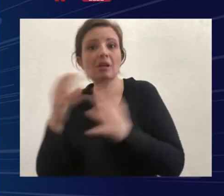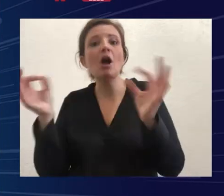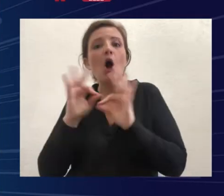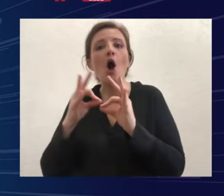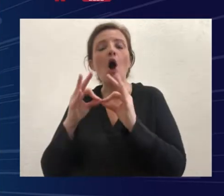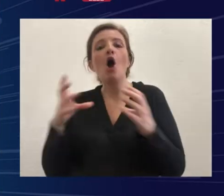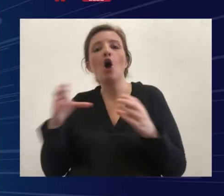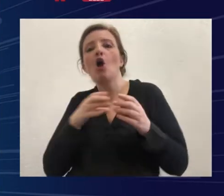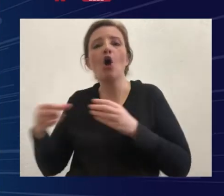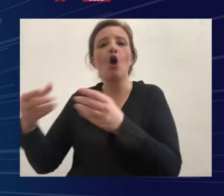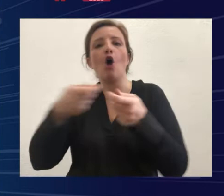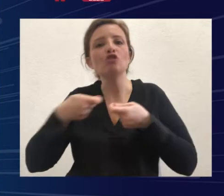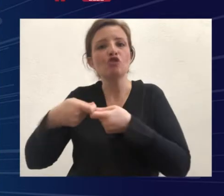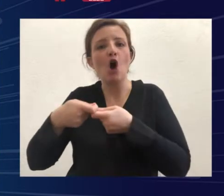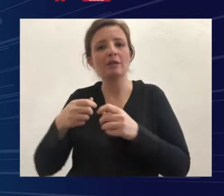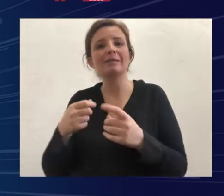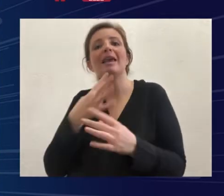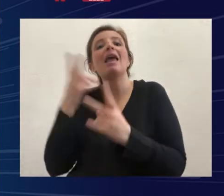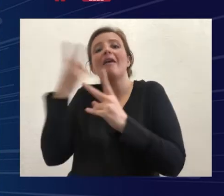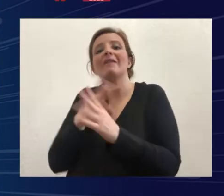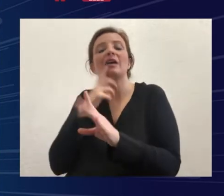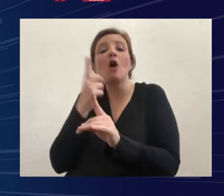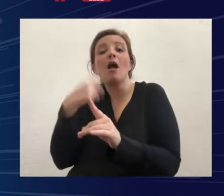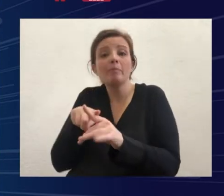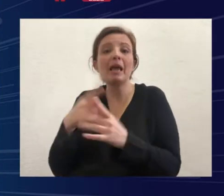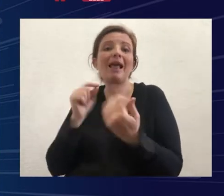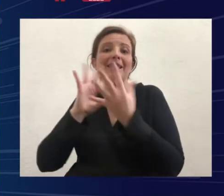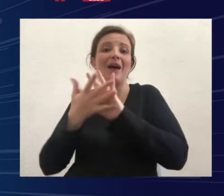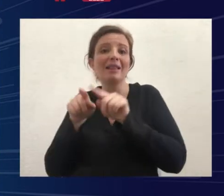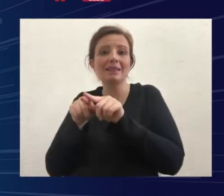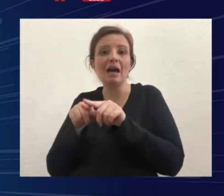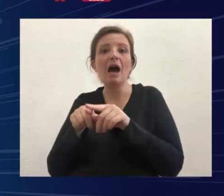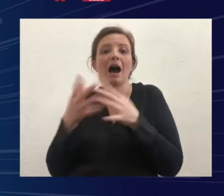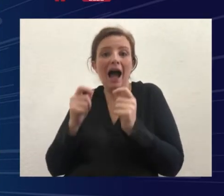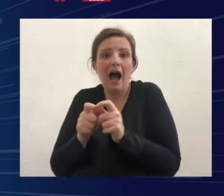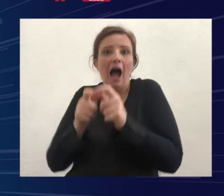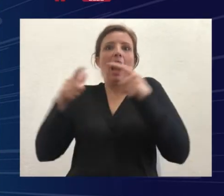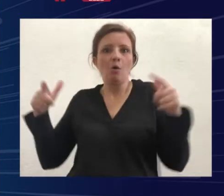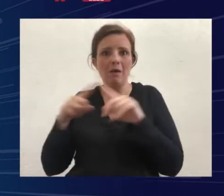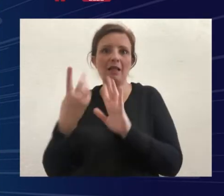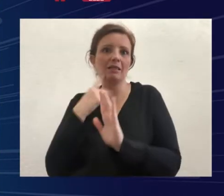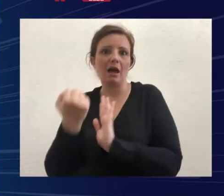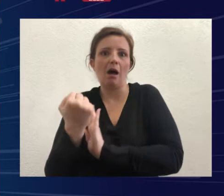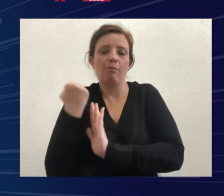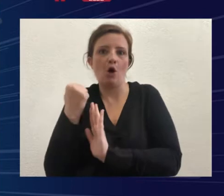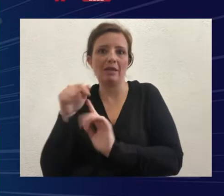cooperative, consorzi, che in qualche modo aumentano appunto